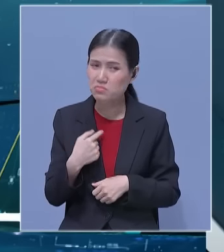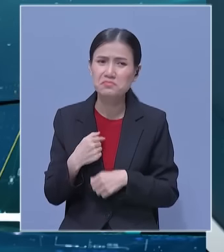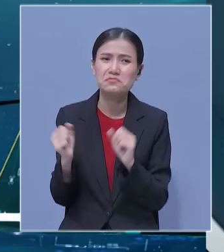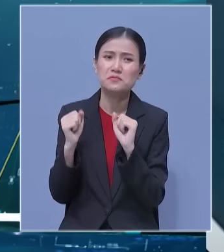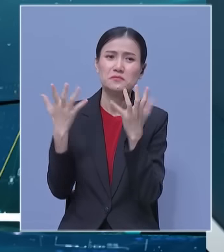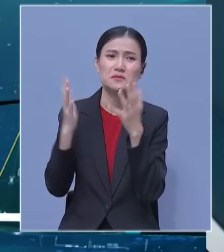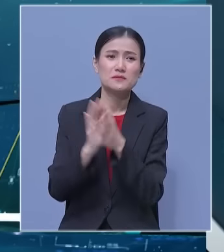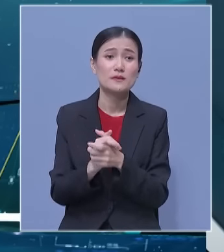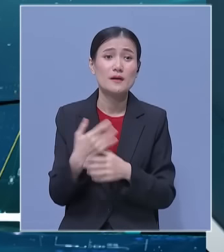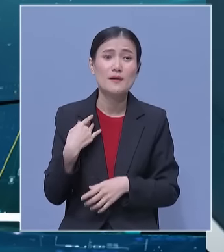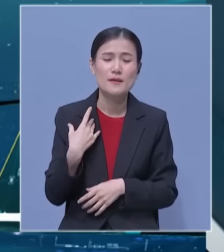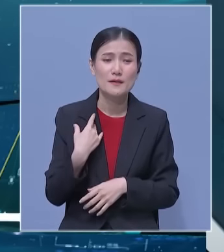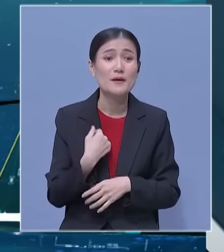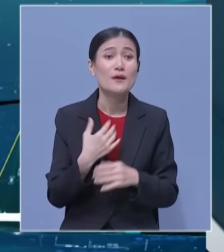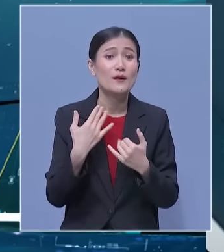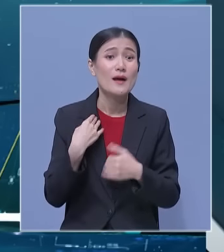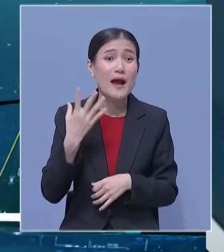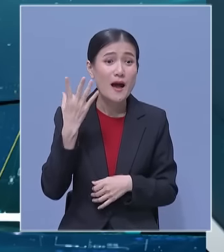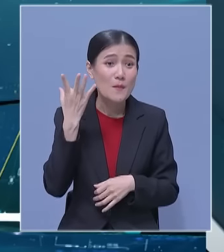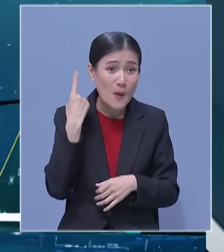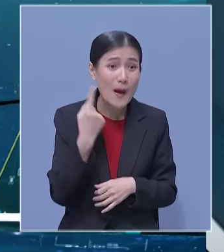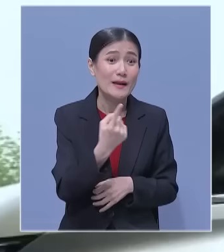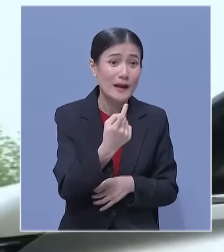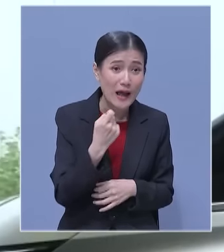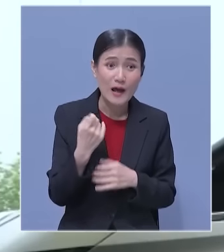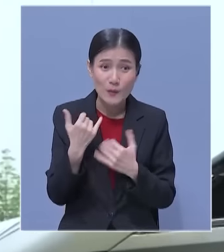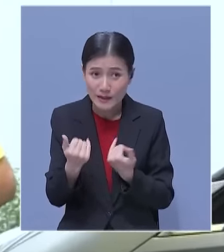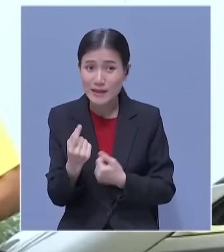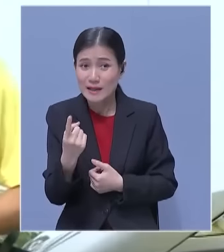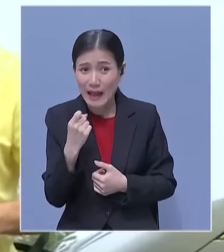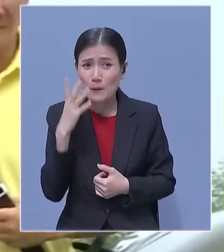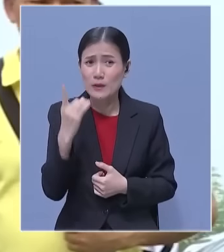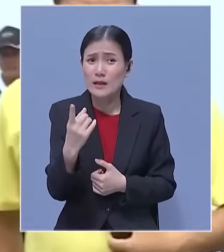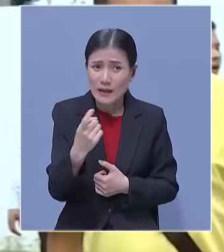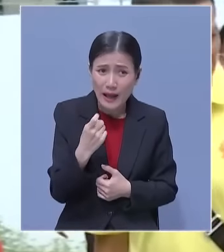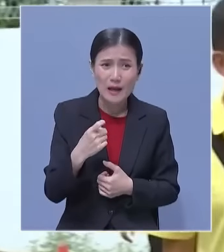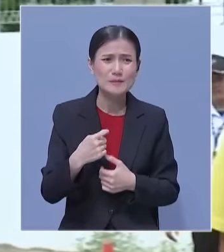อกว่าเมื่อวานก็ถามวันนี้ก็ถามเดี๋ยวพรุ่งนี้ก็คงถามอีกบอกเลยว่า